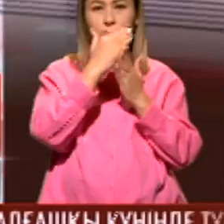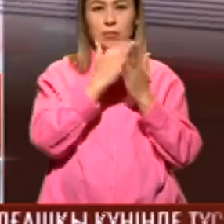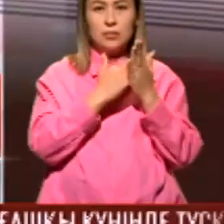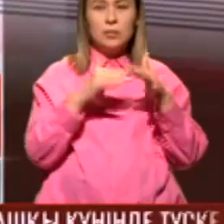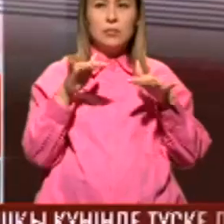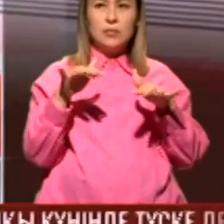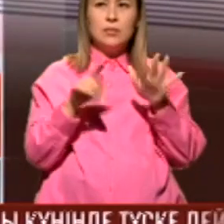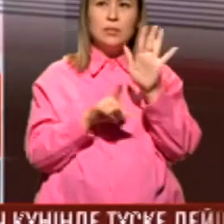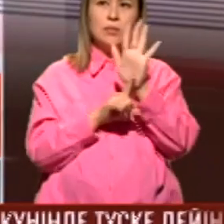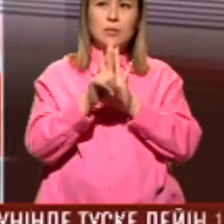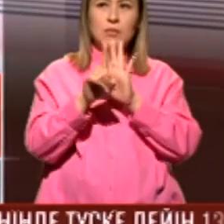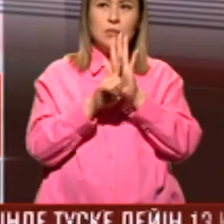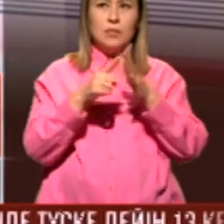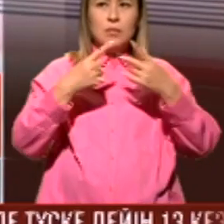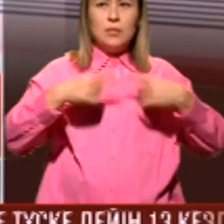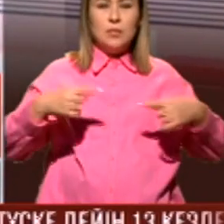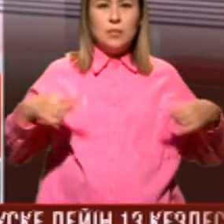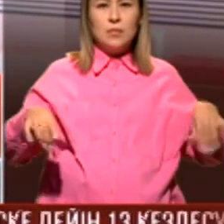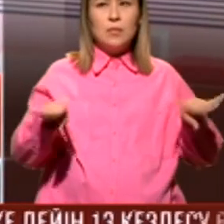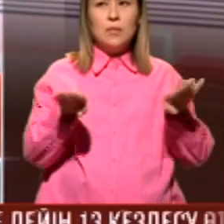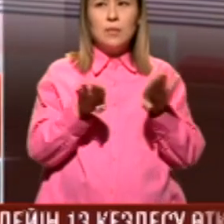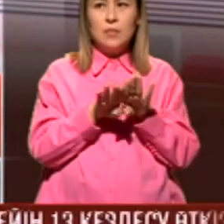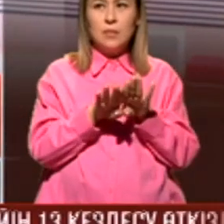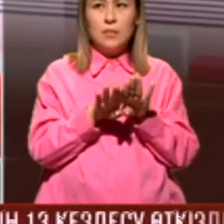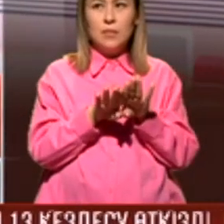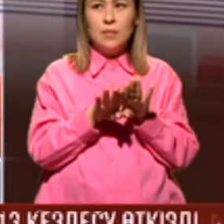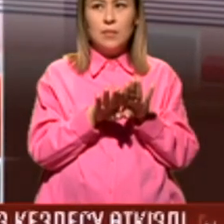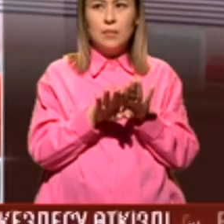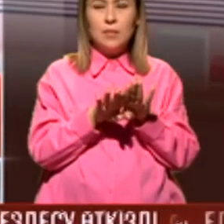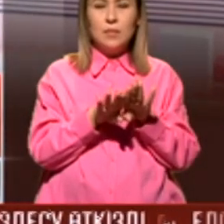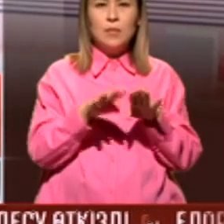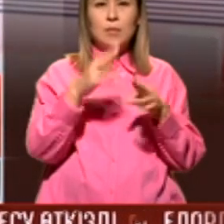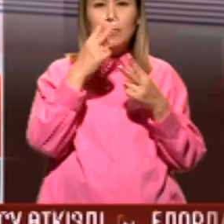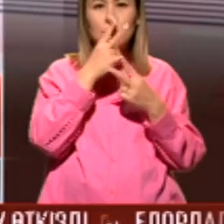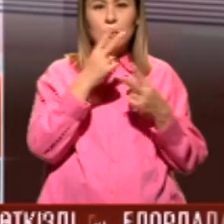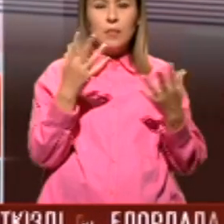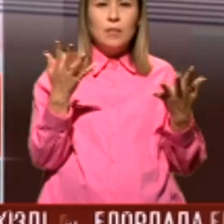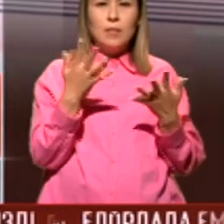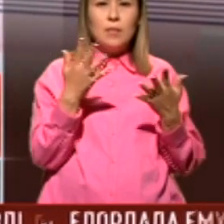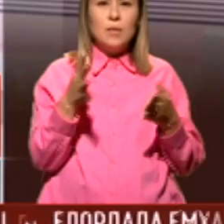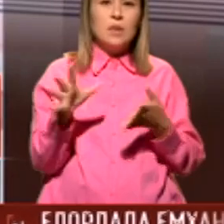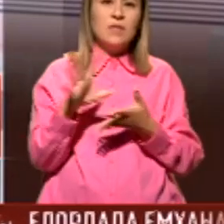шабуыл, өзге де қыр көрсету мен қауіп-қатерлер ретінде қарайды және өздерінің